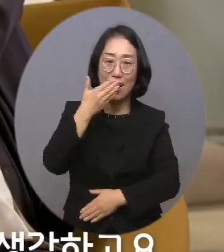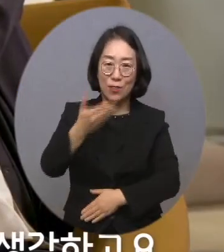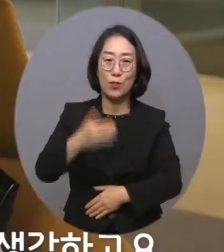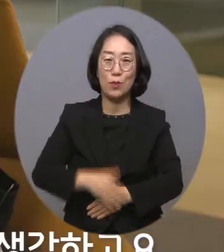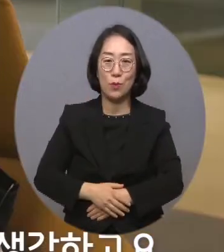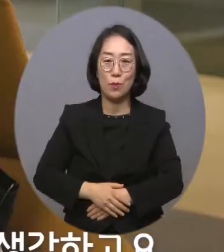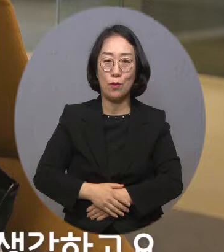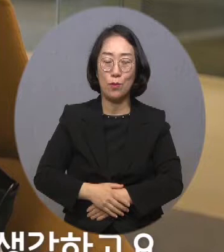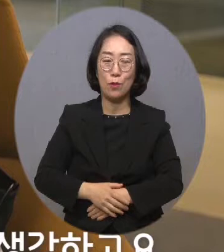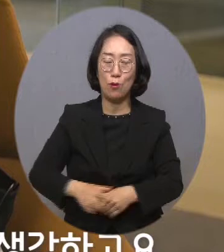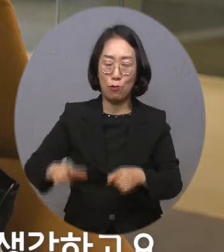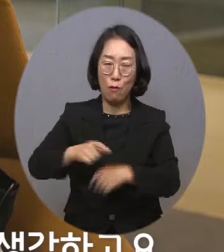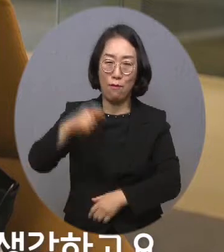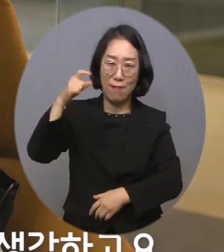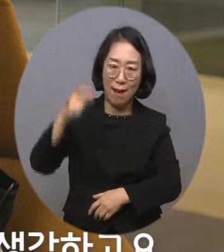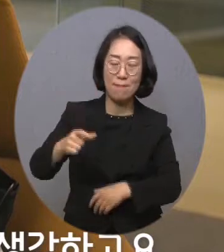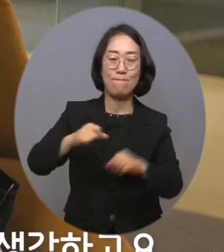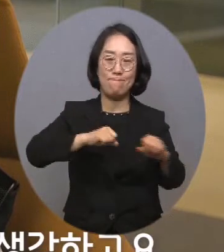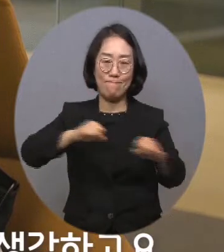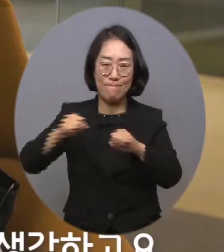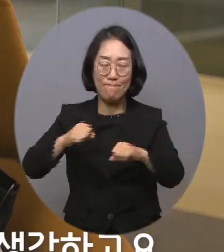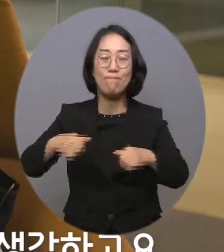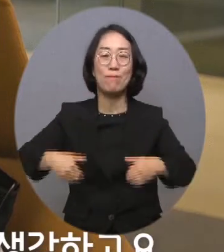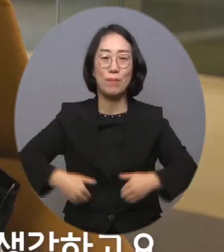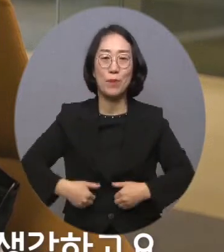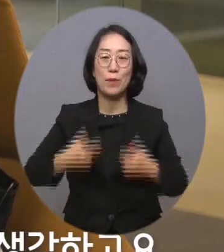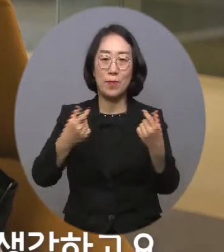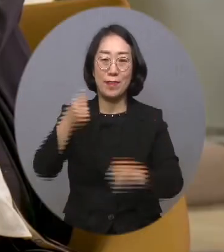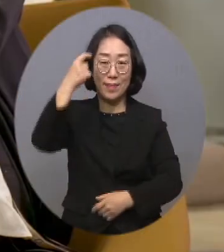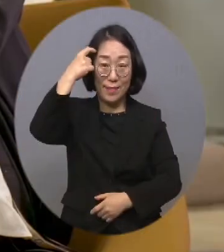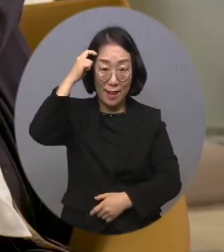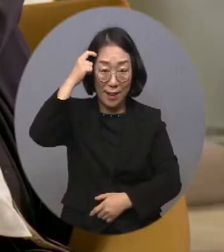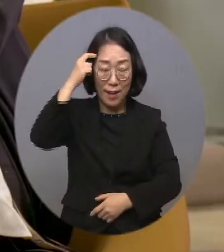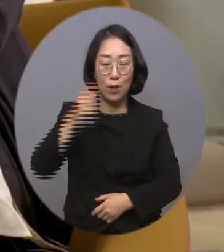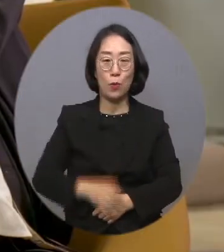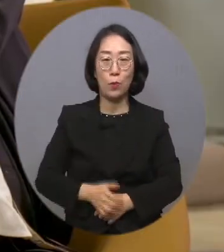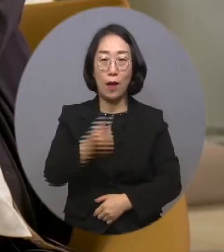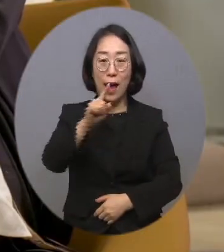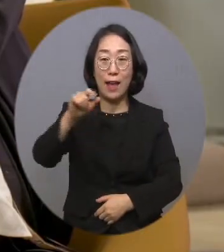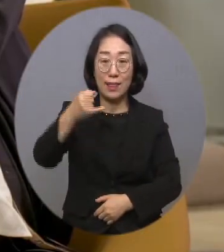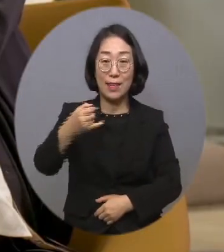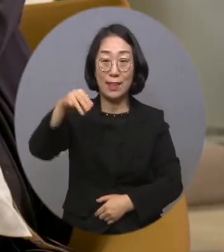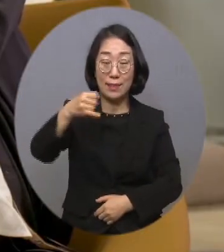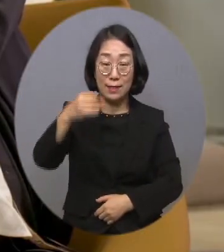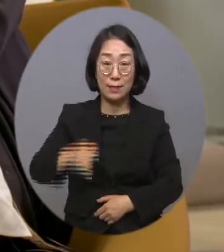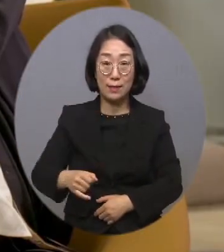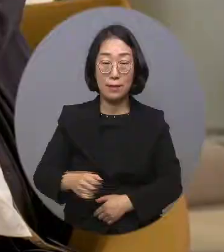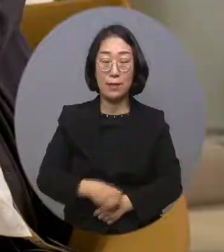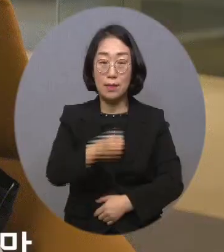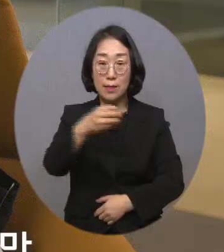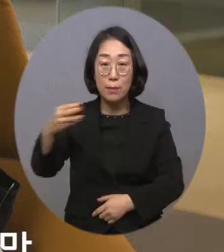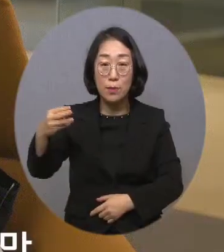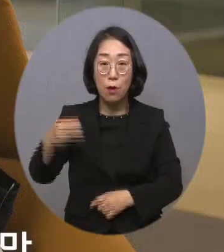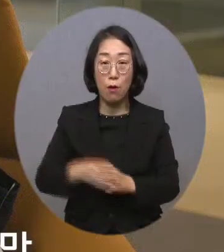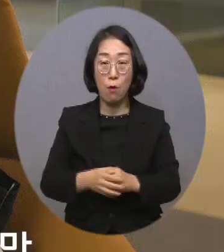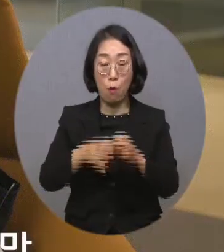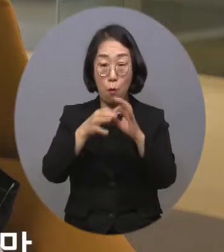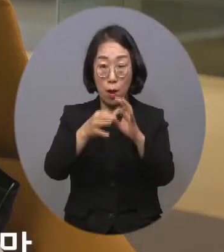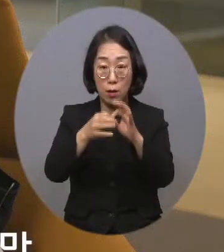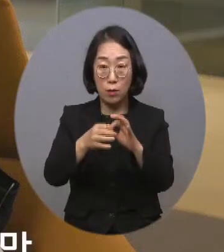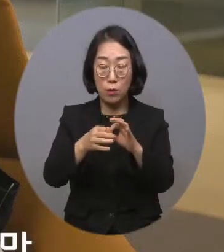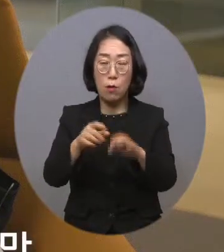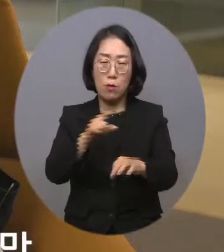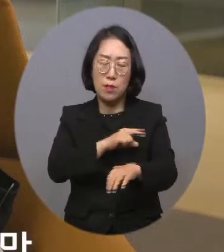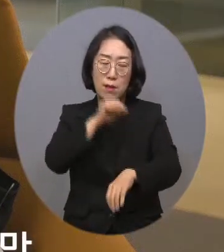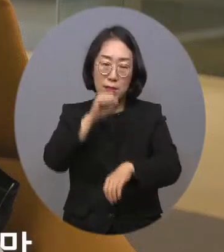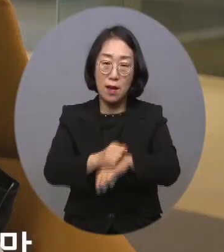있도록 저희가 많이 경고해줘야 된다라고 생각을 하고요. 사실 아티스트가 삼성물산 패션 부분이 가장 잘 할 수